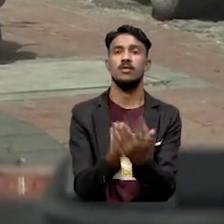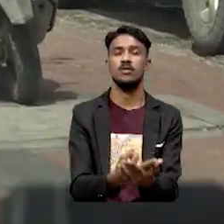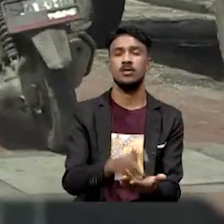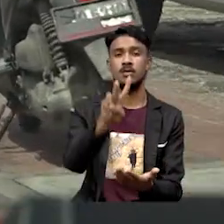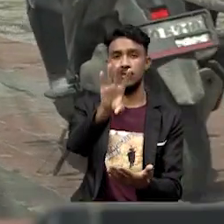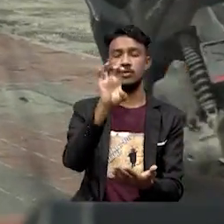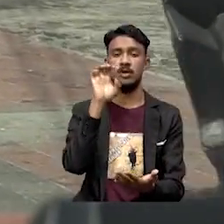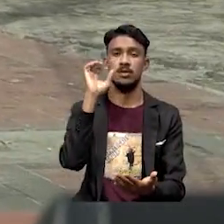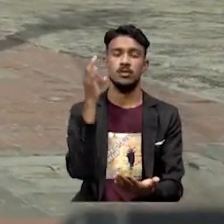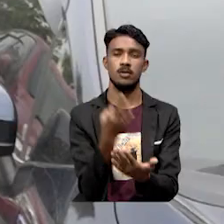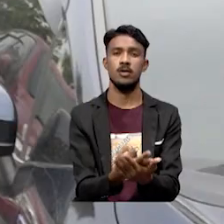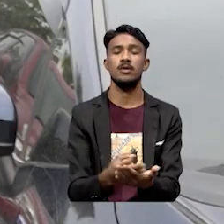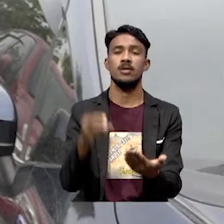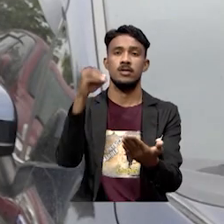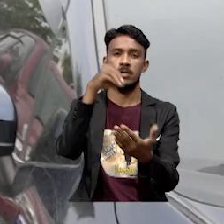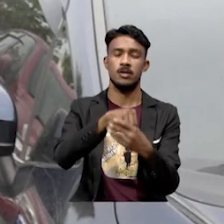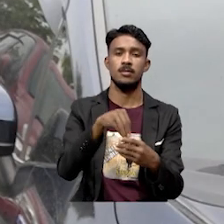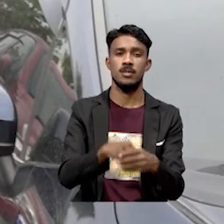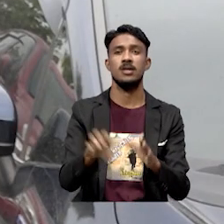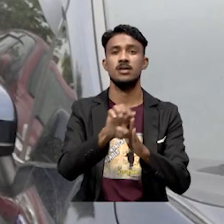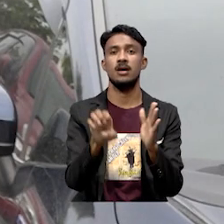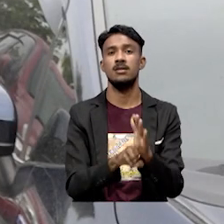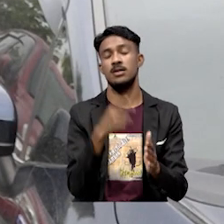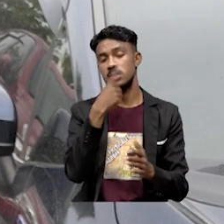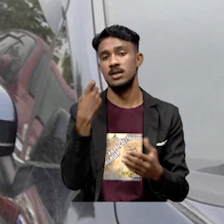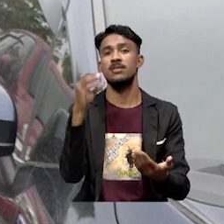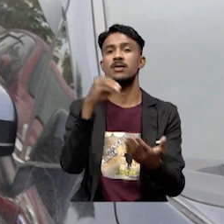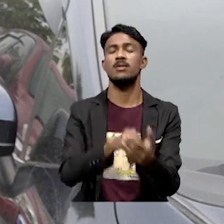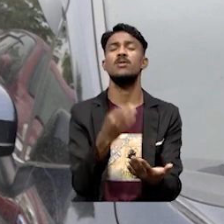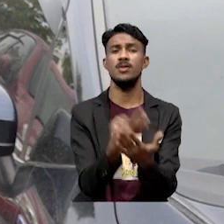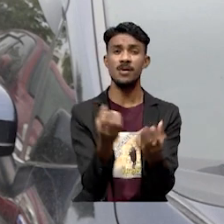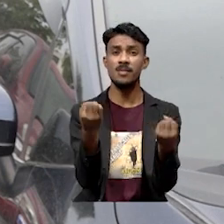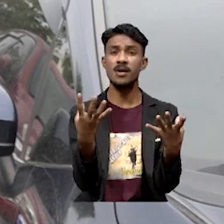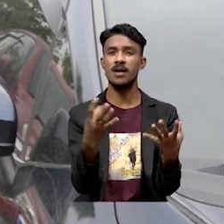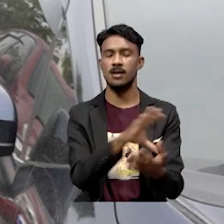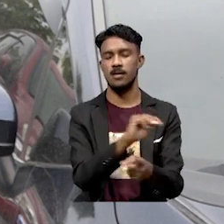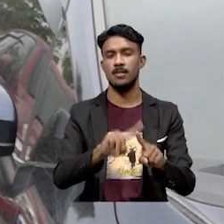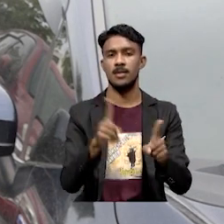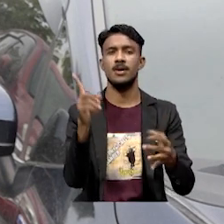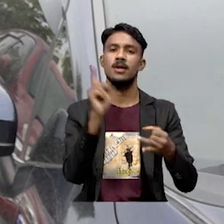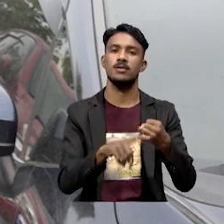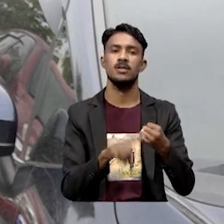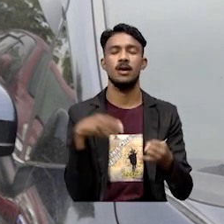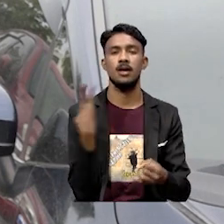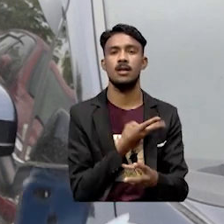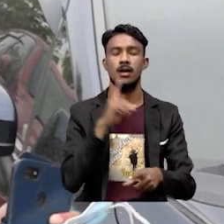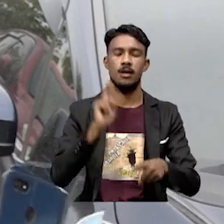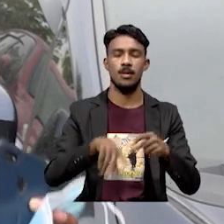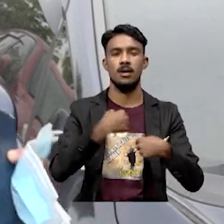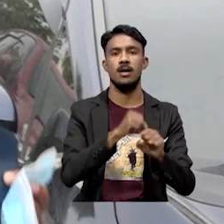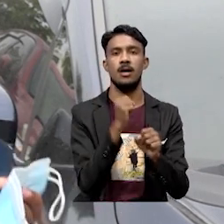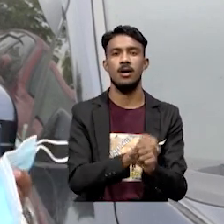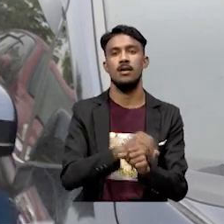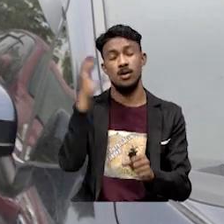ba kufur di stadion ne sem atama. Ne la sosong itu ne sambara. Soki ikus-ikus ne itla bel hal operasaun ane sa